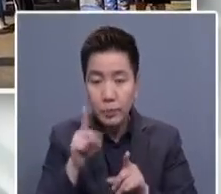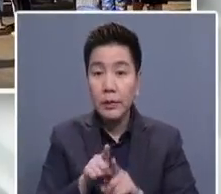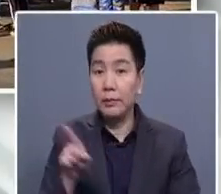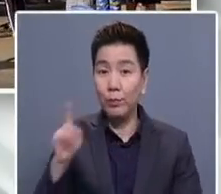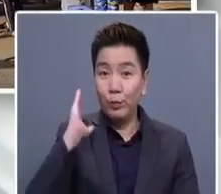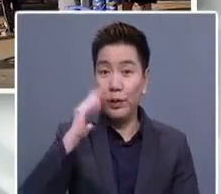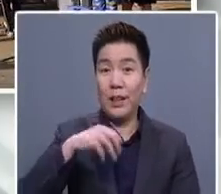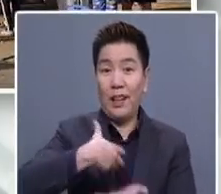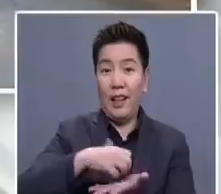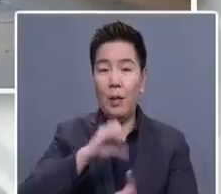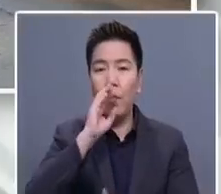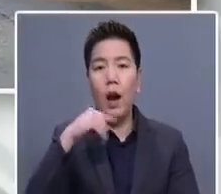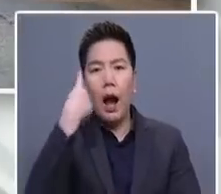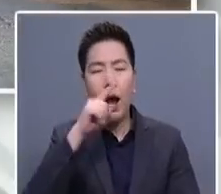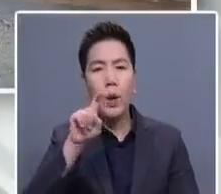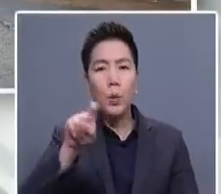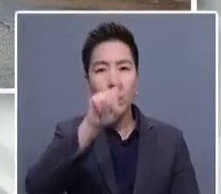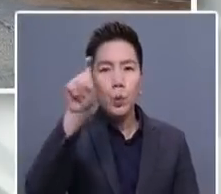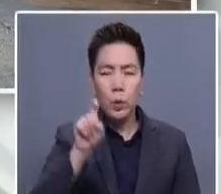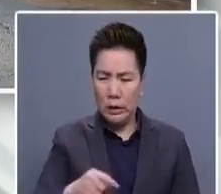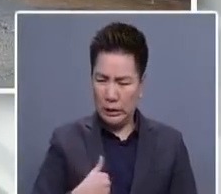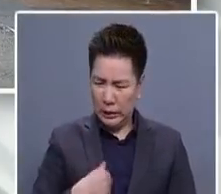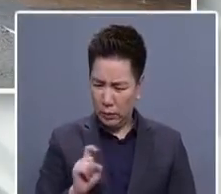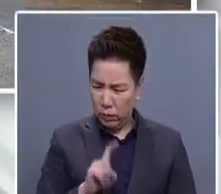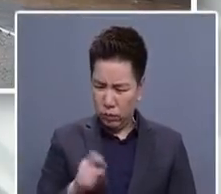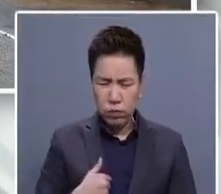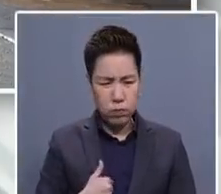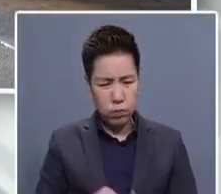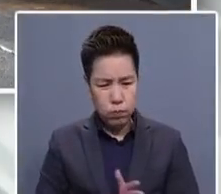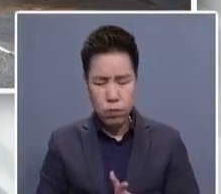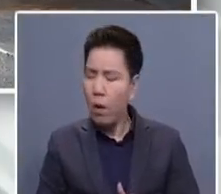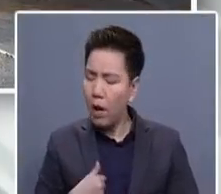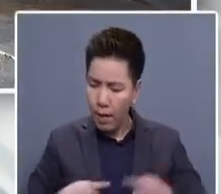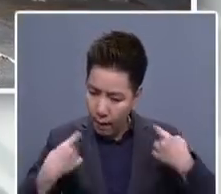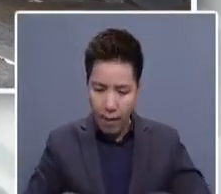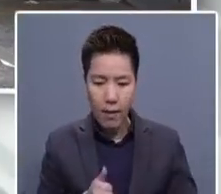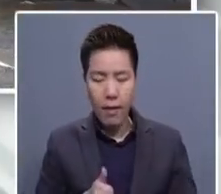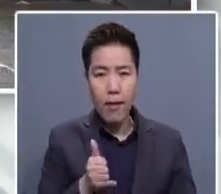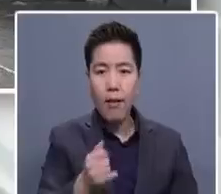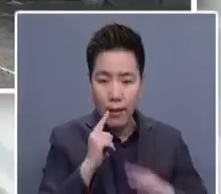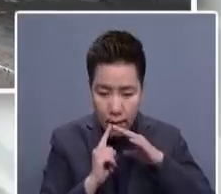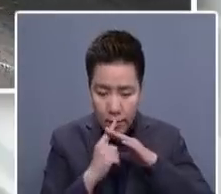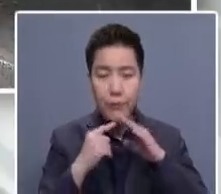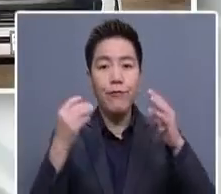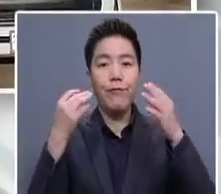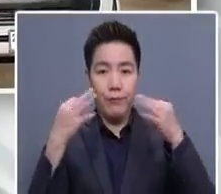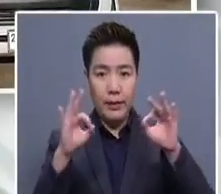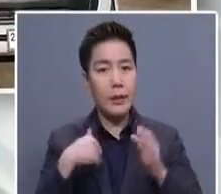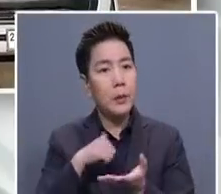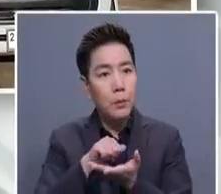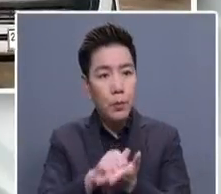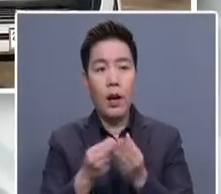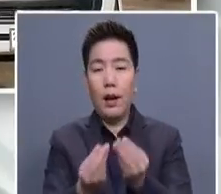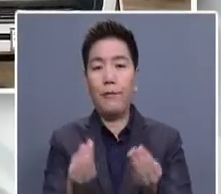ได้พูดถึงว่าใครที่สงสัยด้วยตัวเองเนี่ยก็สามารถเดินเข้ามาตรวจได้ฟรีเลย ครับ คือเราบริการ